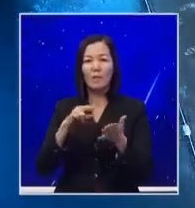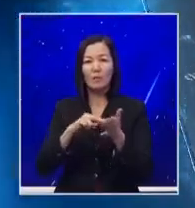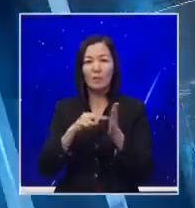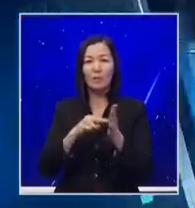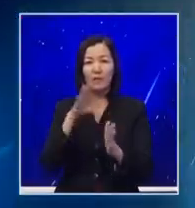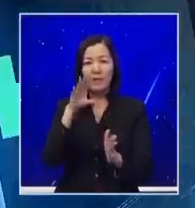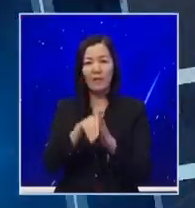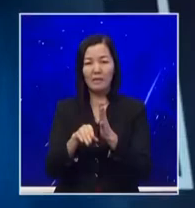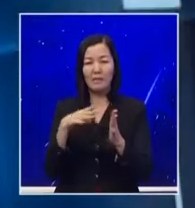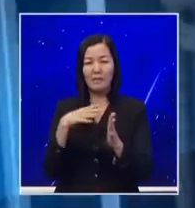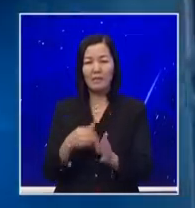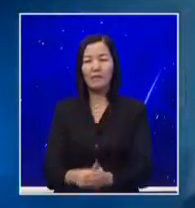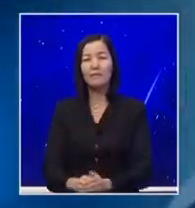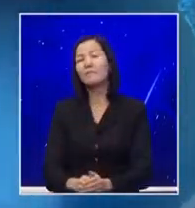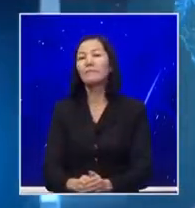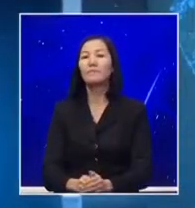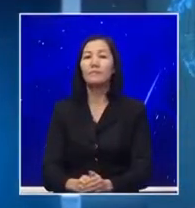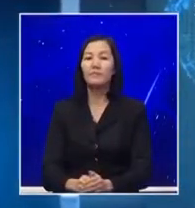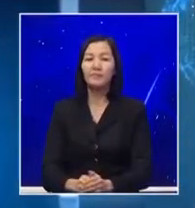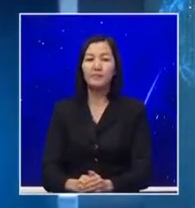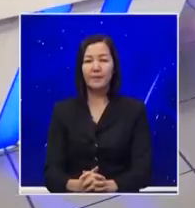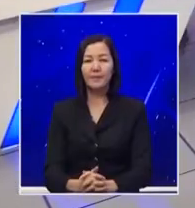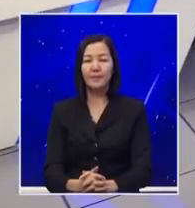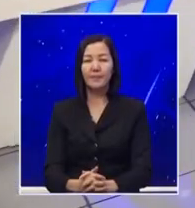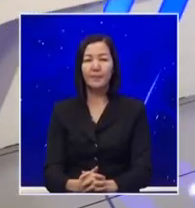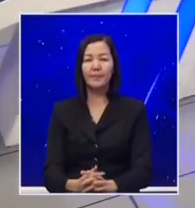Жарқын Нұрланұлы, Әсет Дүйсенбек, Жетісу телеарнасы.